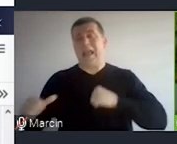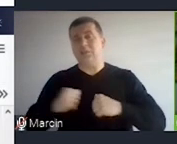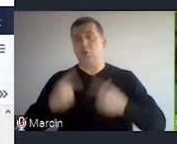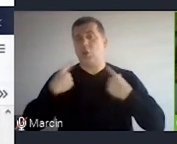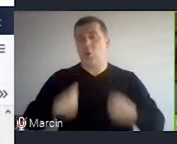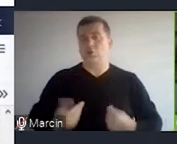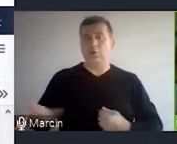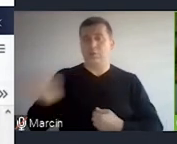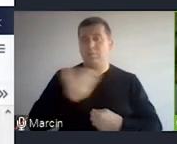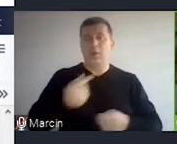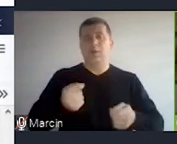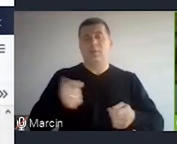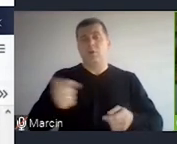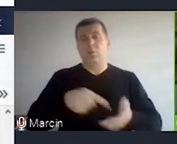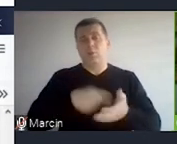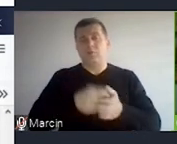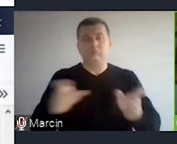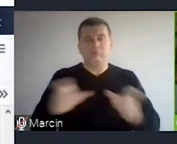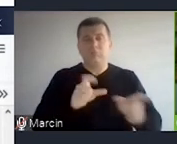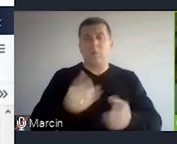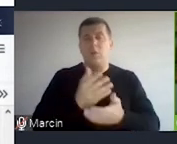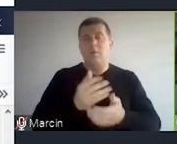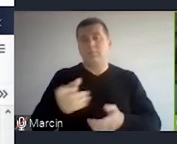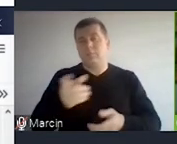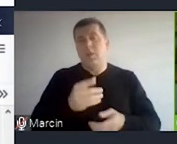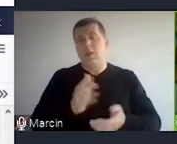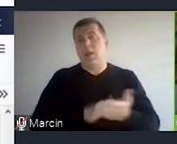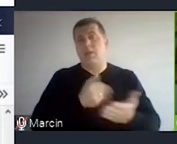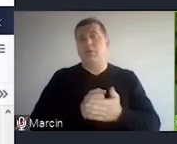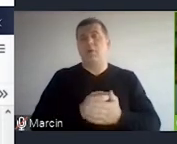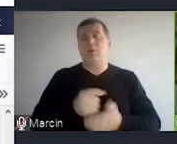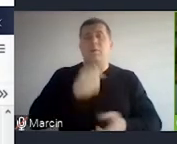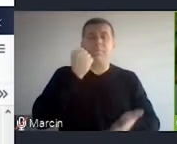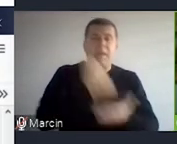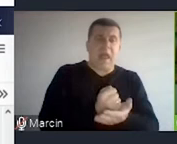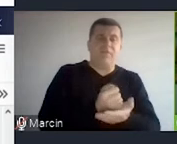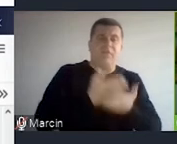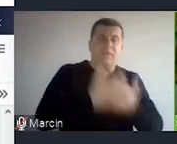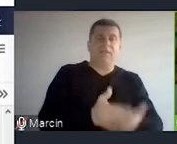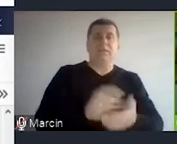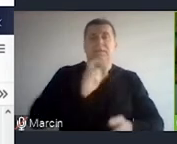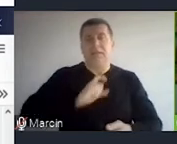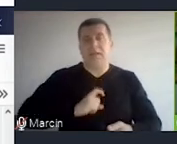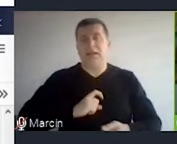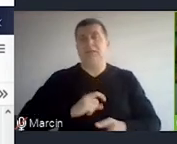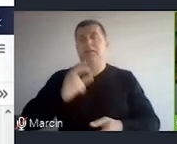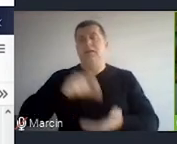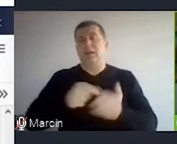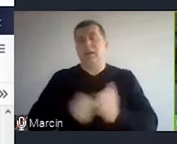osoby kierujące jednostką, że to personel obsługowy, prawnicy, sekretariat,